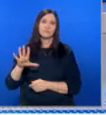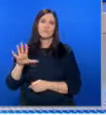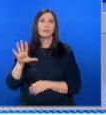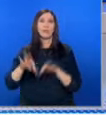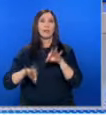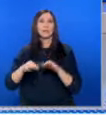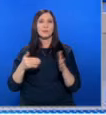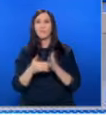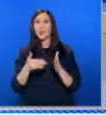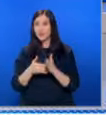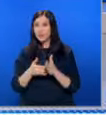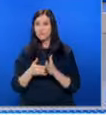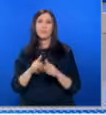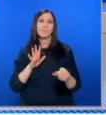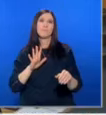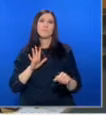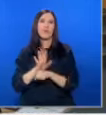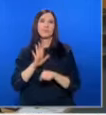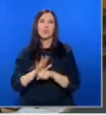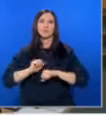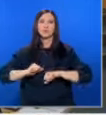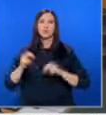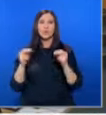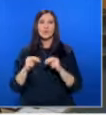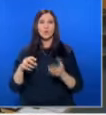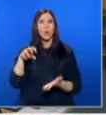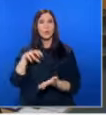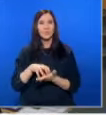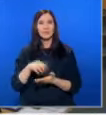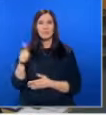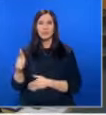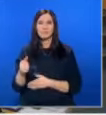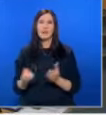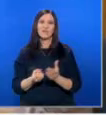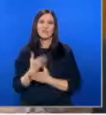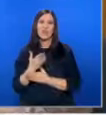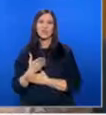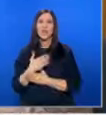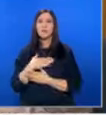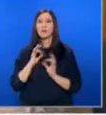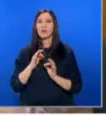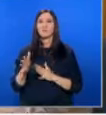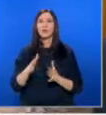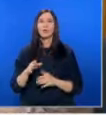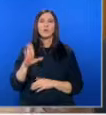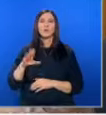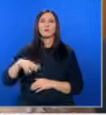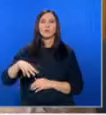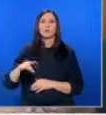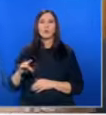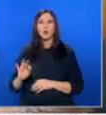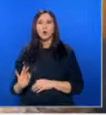гласа. Против гласуваха 15 общински съветници от групите на БСП, Възраждане, Има такъв народ и